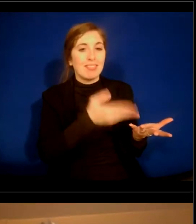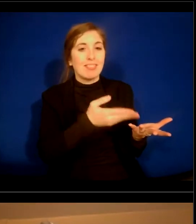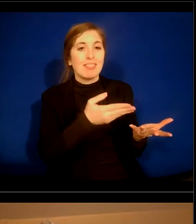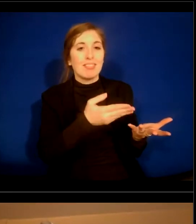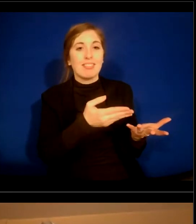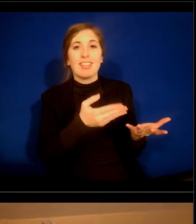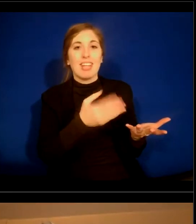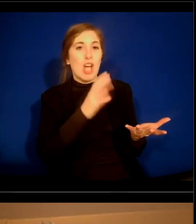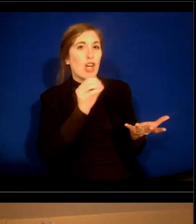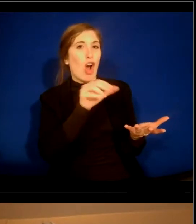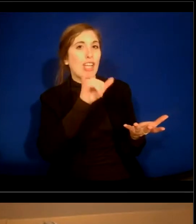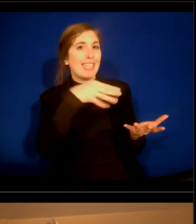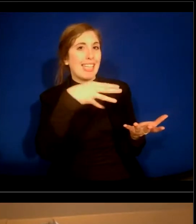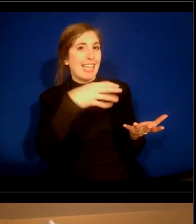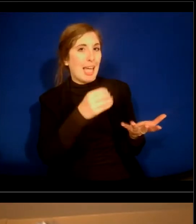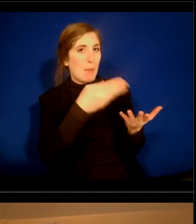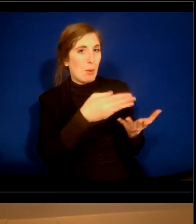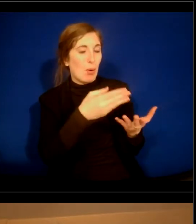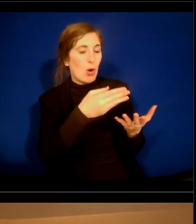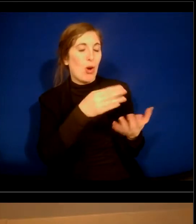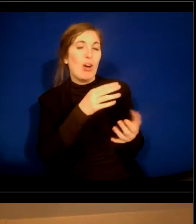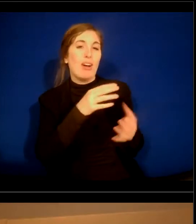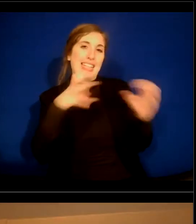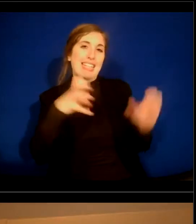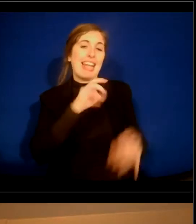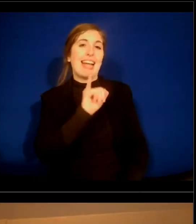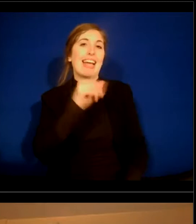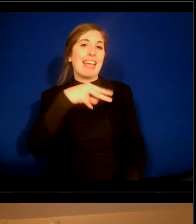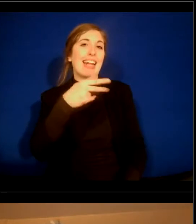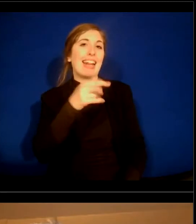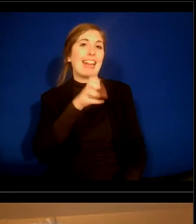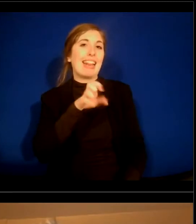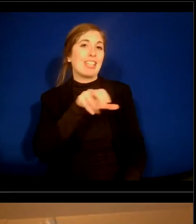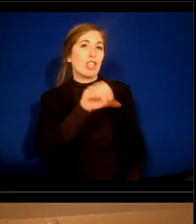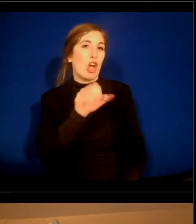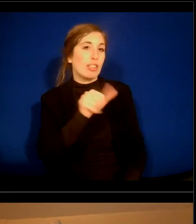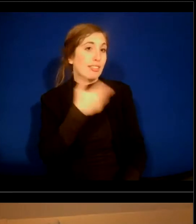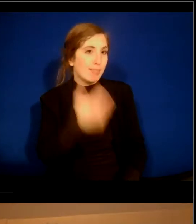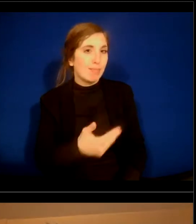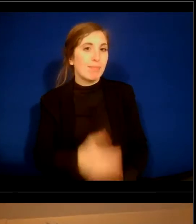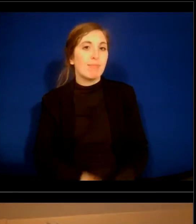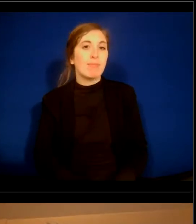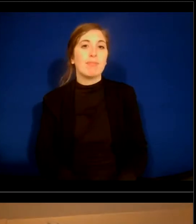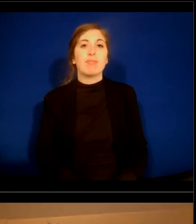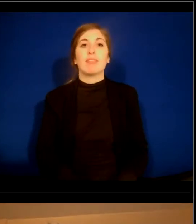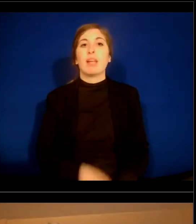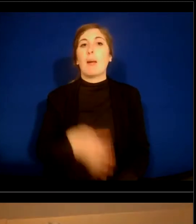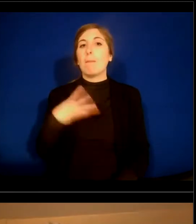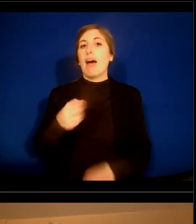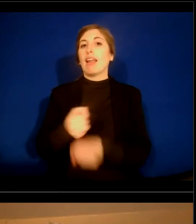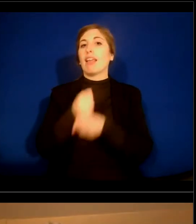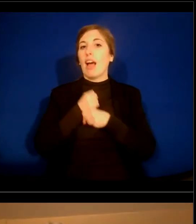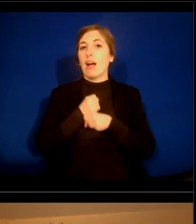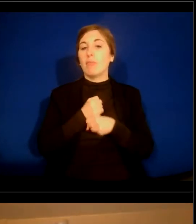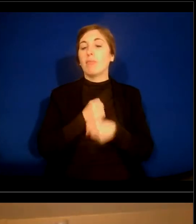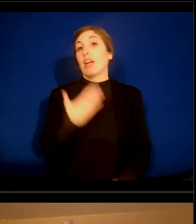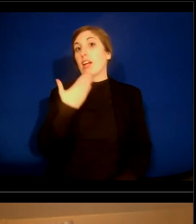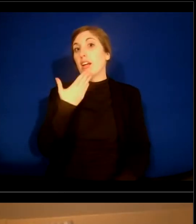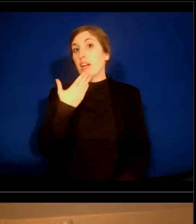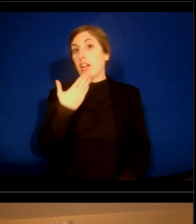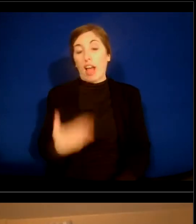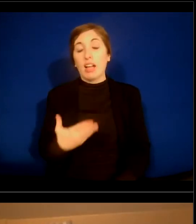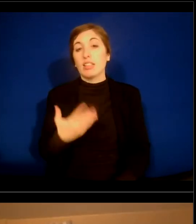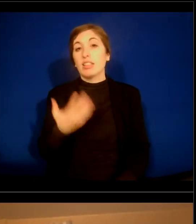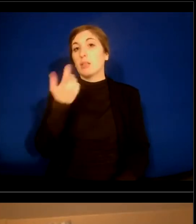a Cosimo di Intersos e ringrazio. Grazie, grazie. Ci hai dato anche tanti,